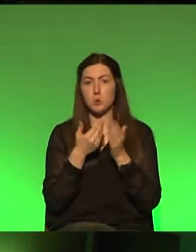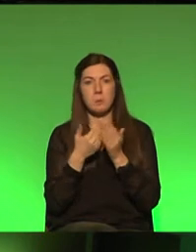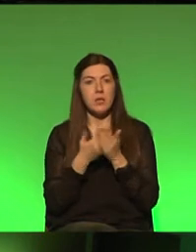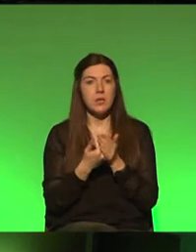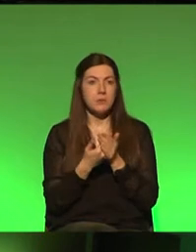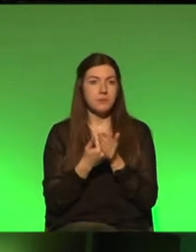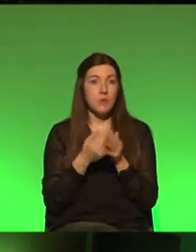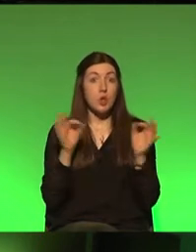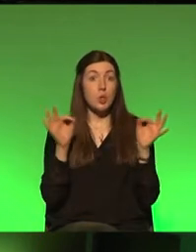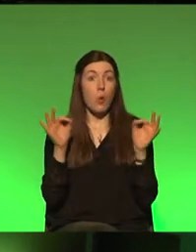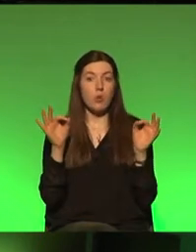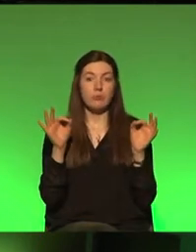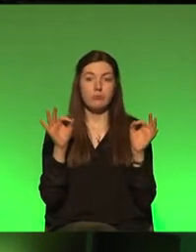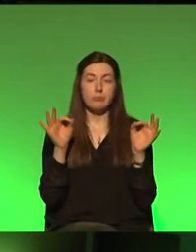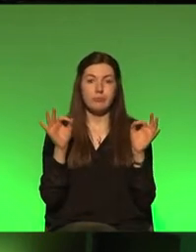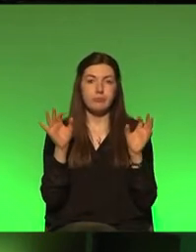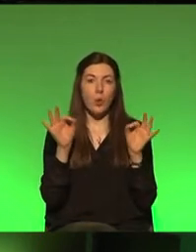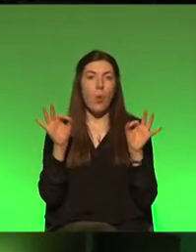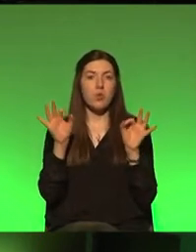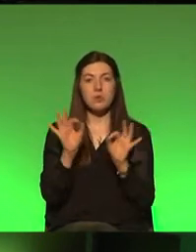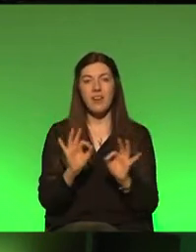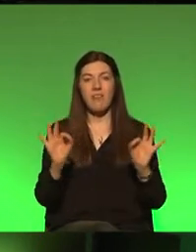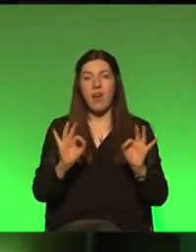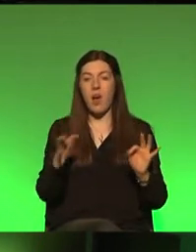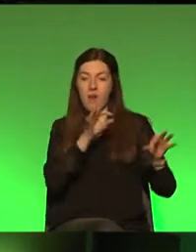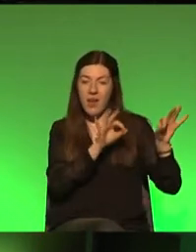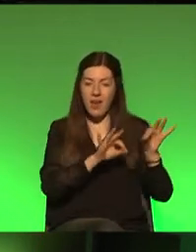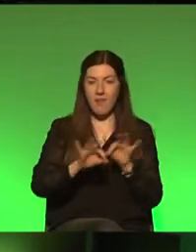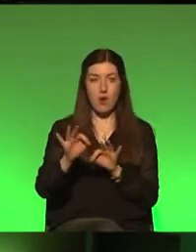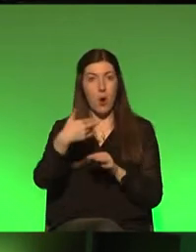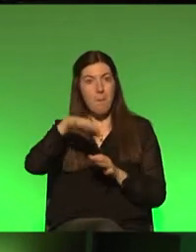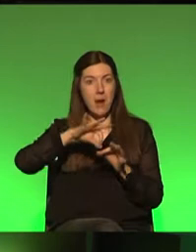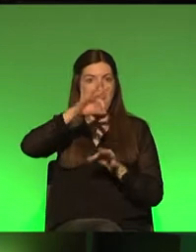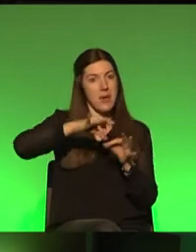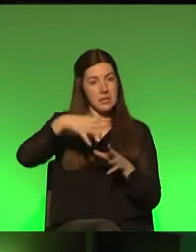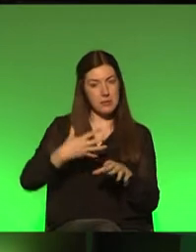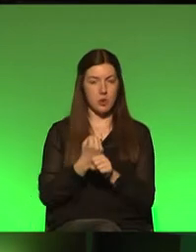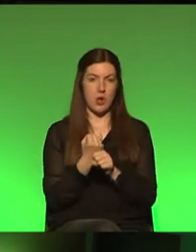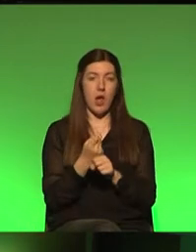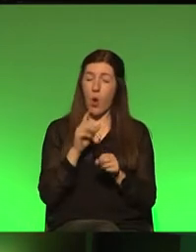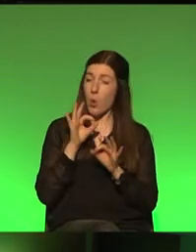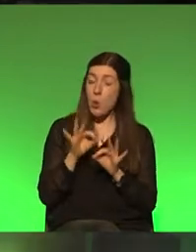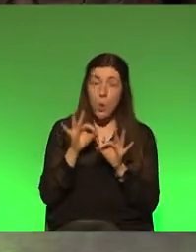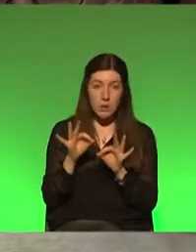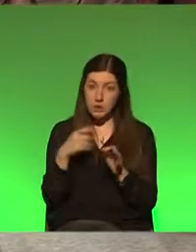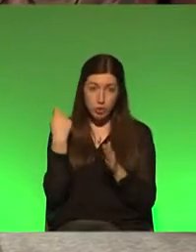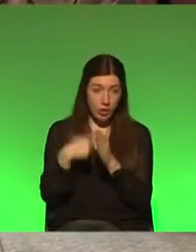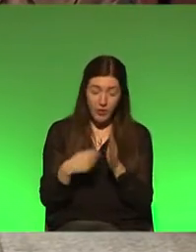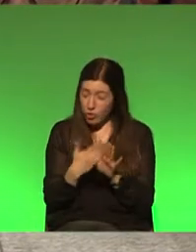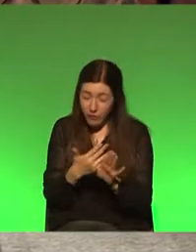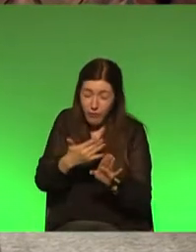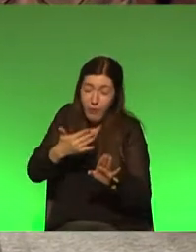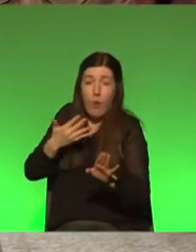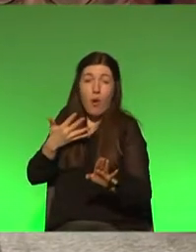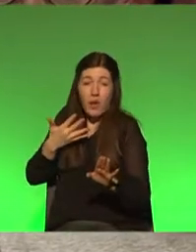sogenannten Drohnengefahr werden Maßnahmen geschaffen, die weit vor dem Zeitpunkt wirklich konkreter Straftaten stehen. Und das trifft